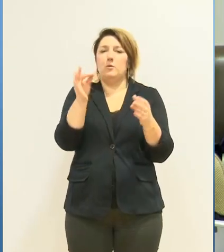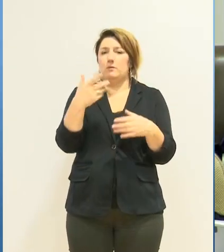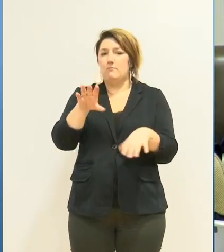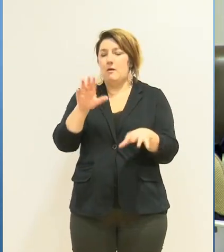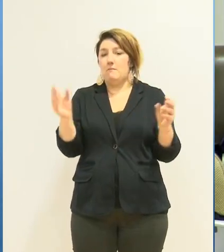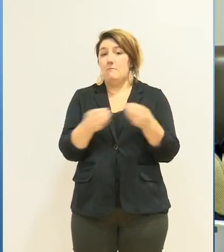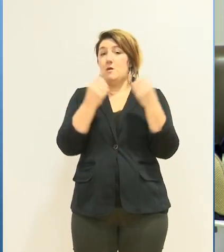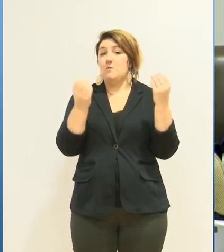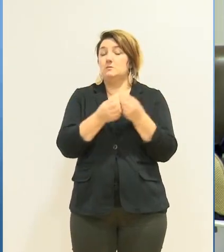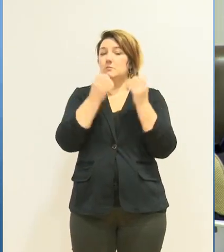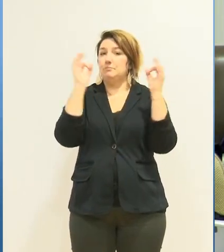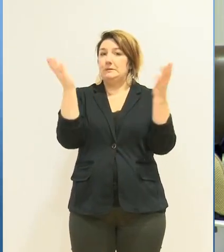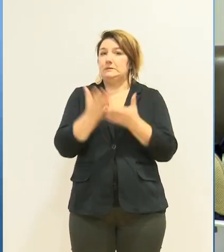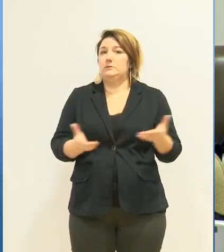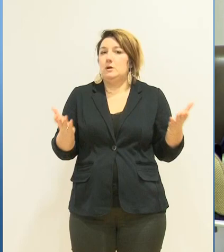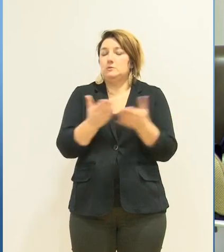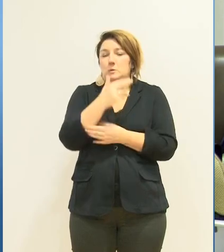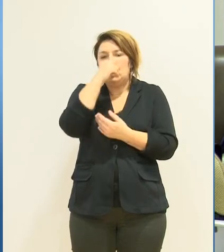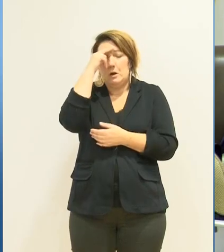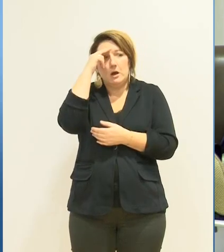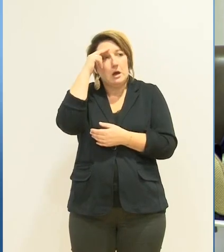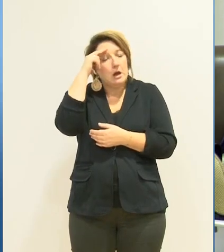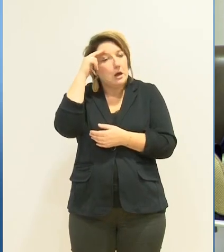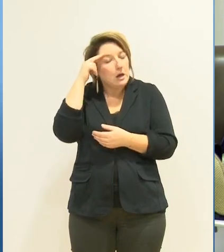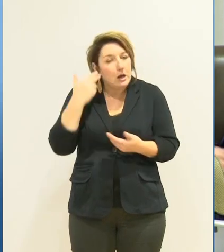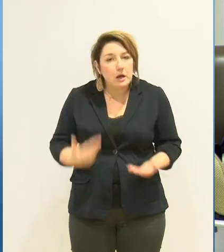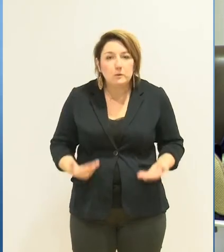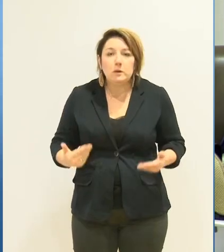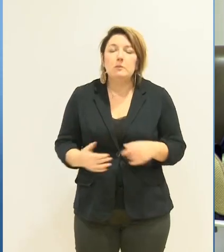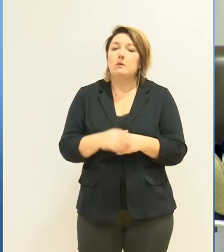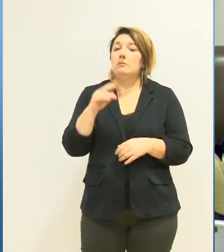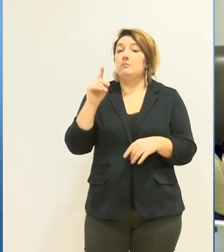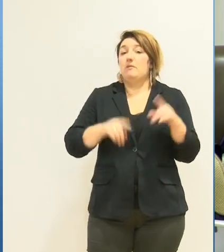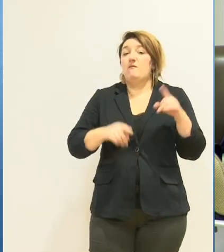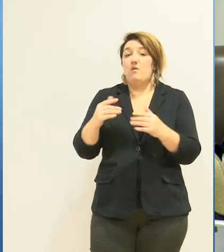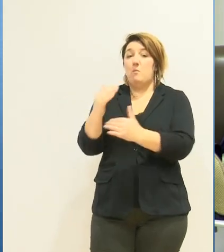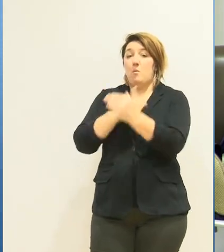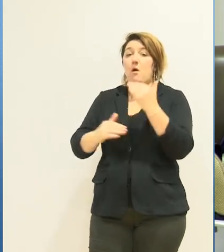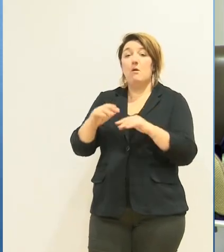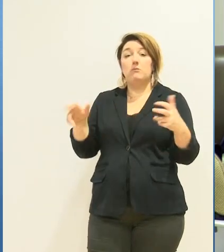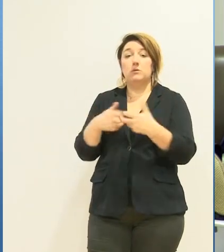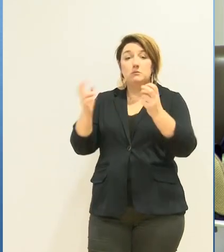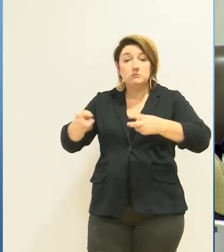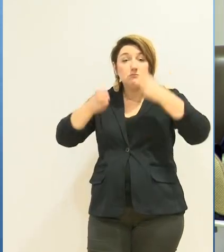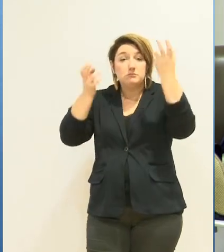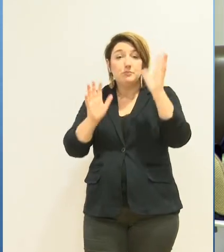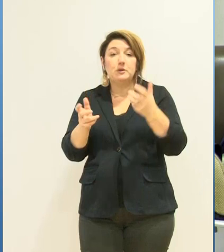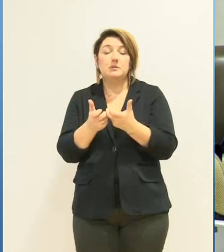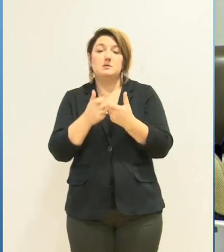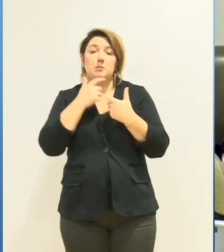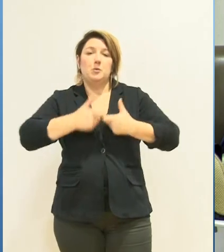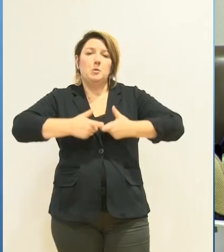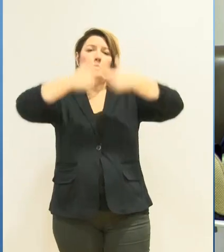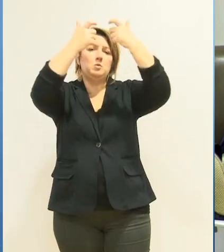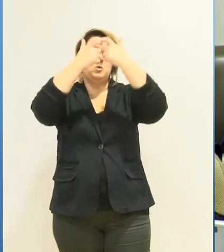sur nous beaucoup plus que nous le souhaiterions par exemple ça peut être la hausse de certains programmes on va parler tout à l'heure de la tour perret